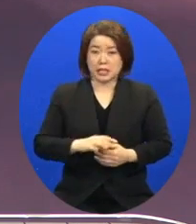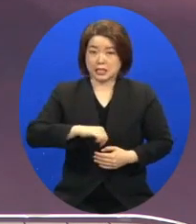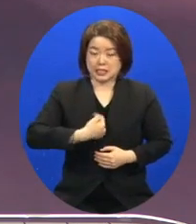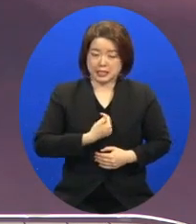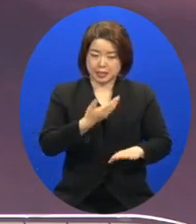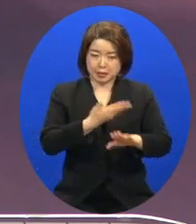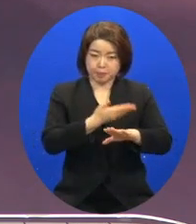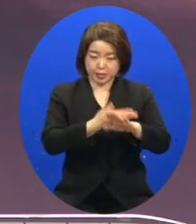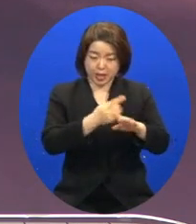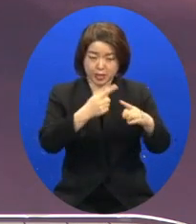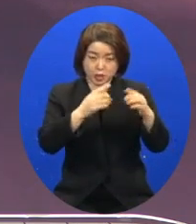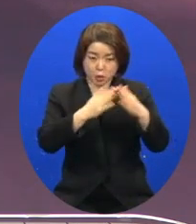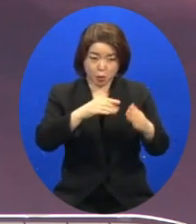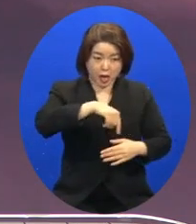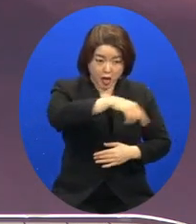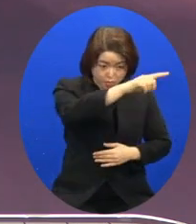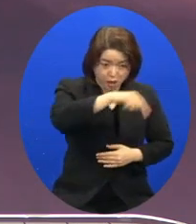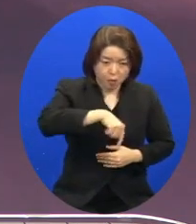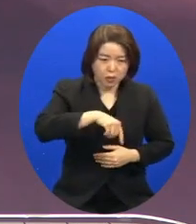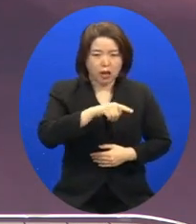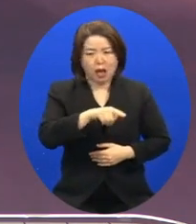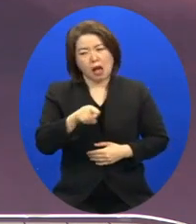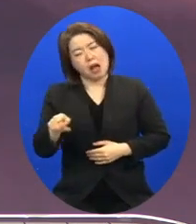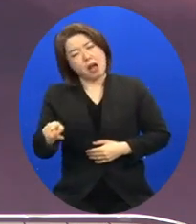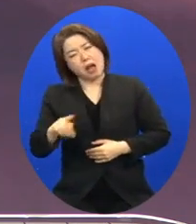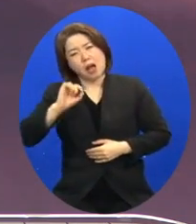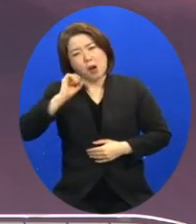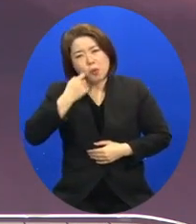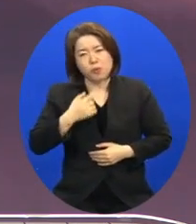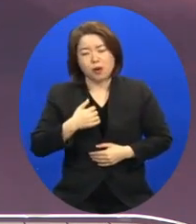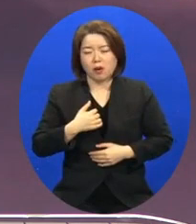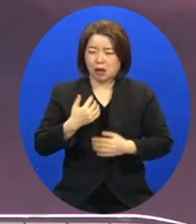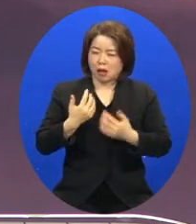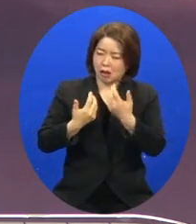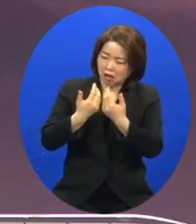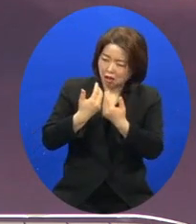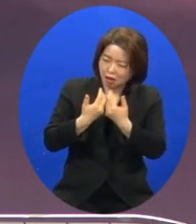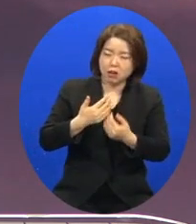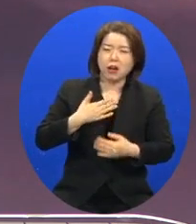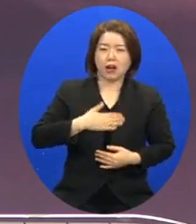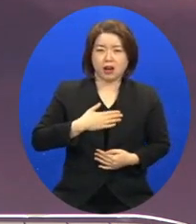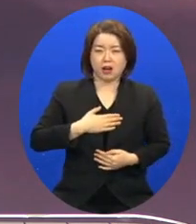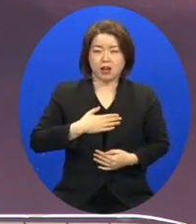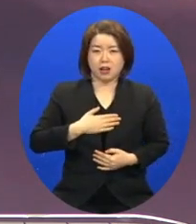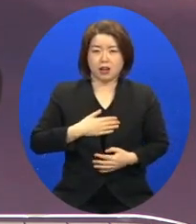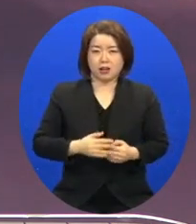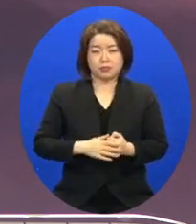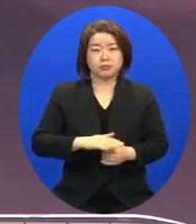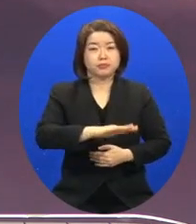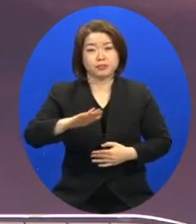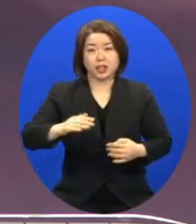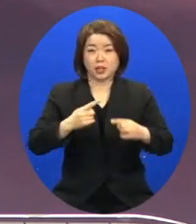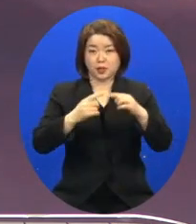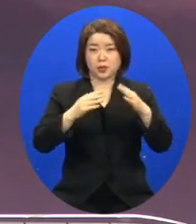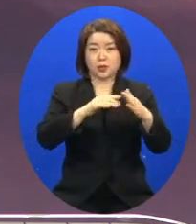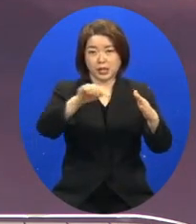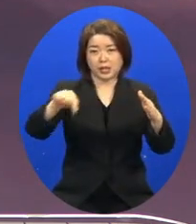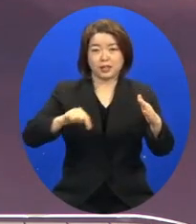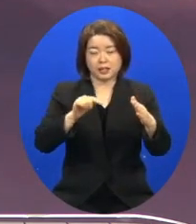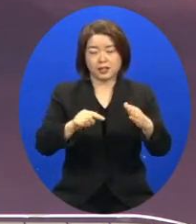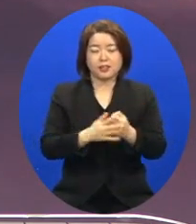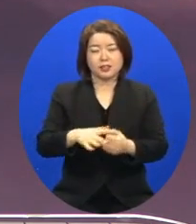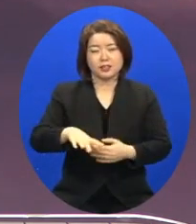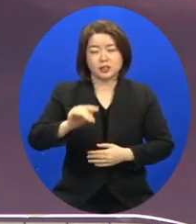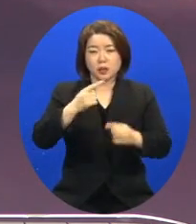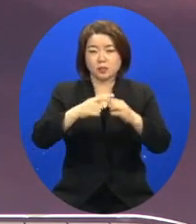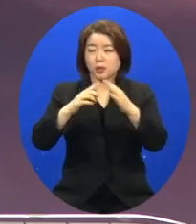다른 교회에 나가보니까 그게 얼마나 어려운가를 비로소 알았대요. 그리고 우리 교회 안에도 처음